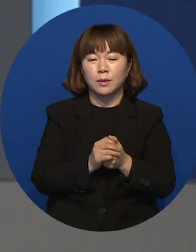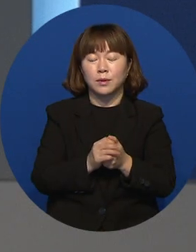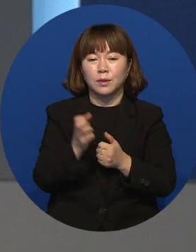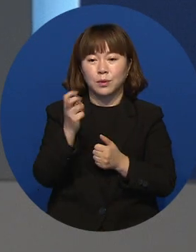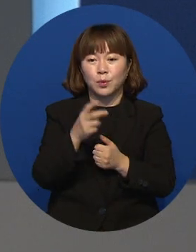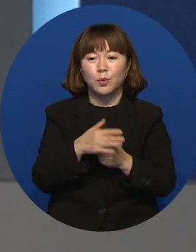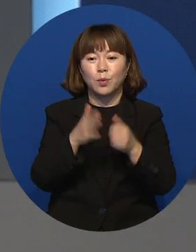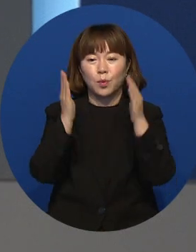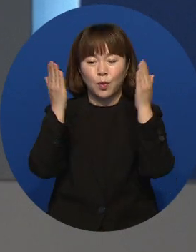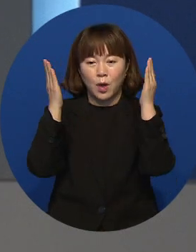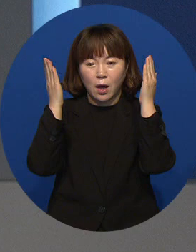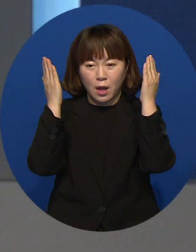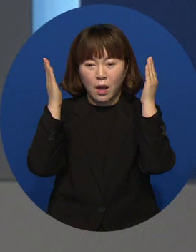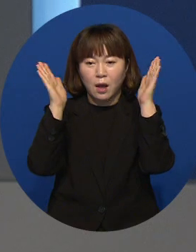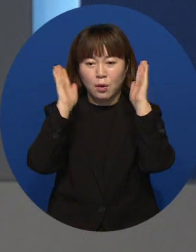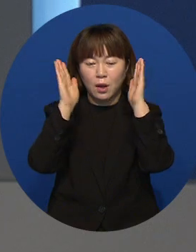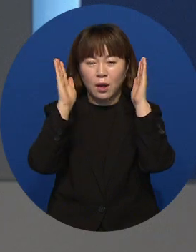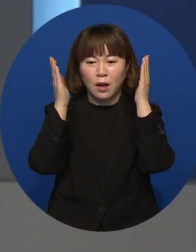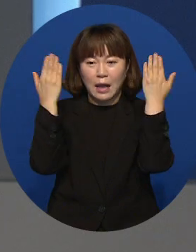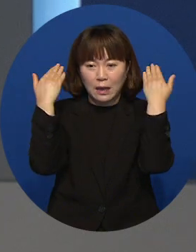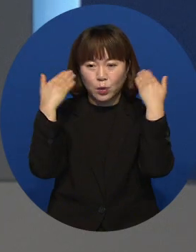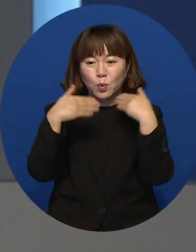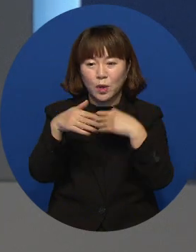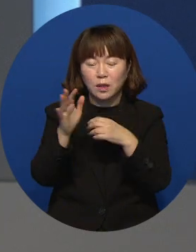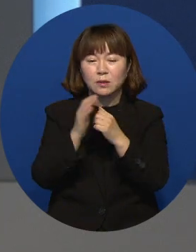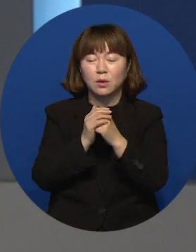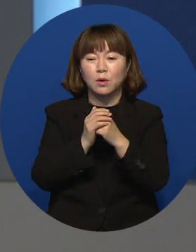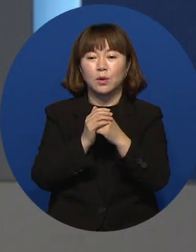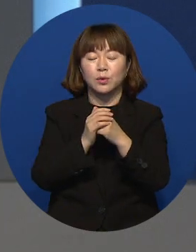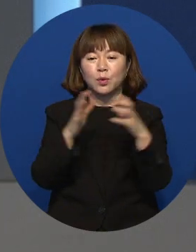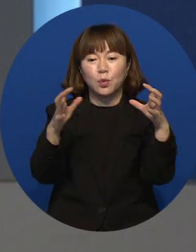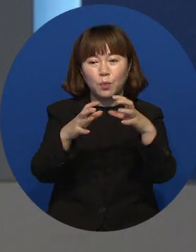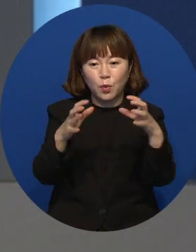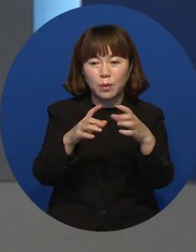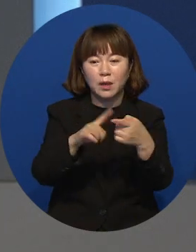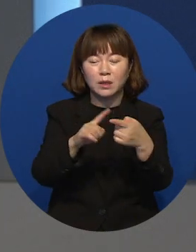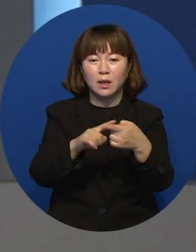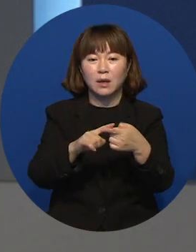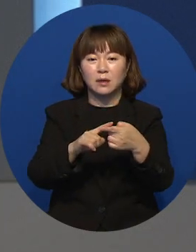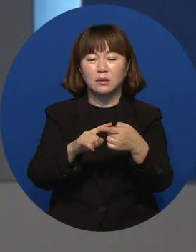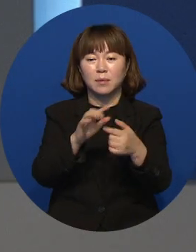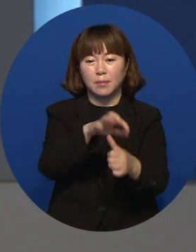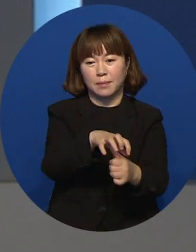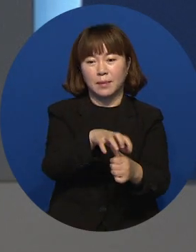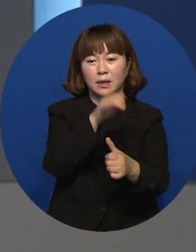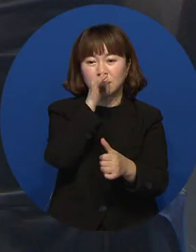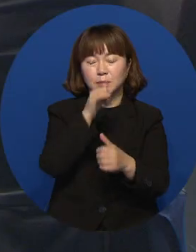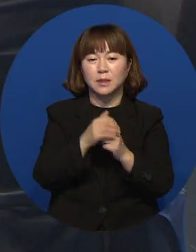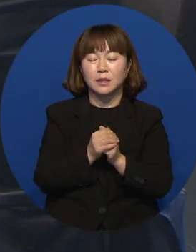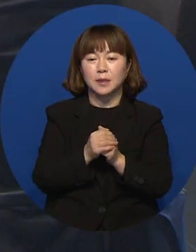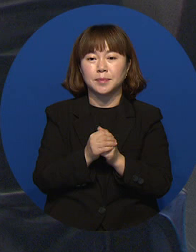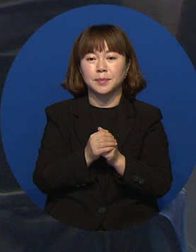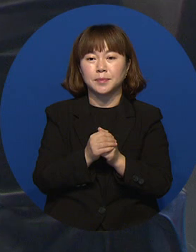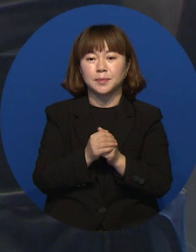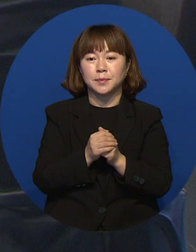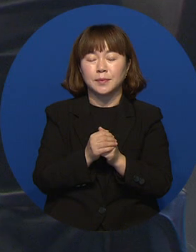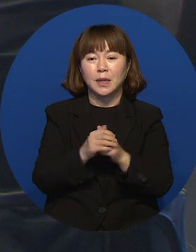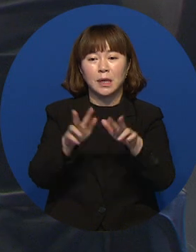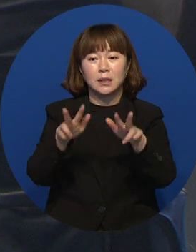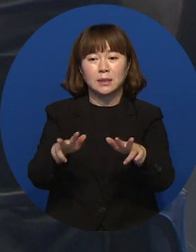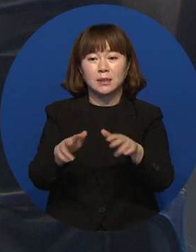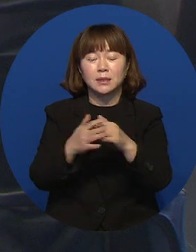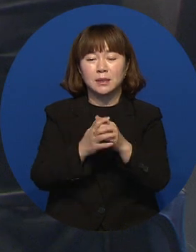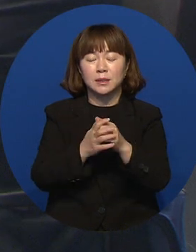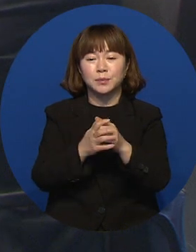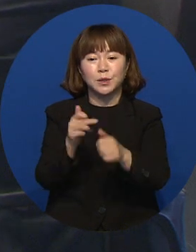학업이나 아 어떤 모임 행사 이런 일이 다 제약을 받지 않습니까 4 무조건 열 수 없는 상황인데 다행히 이 백신접종 유리 이제 어느정도